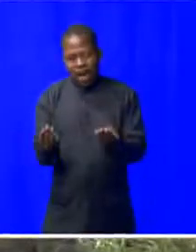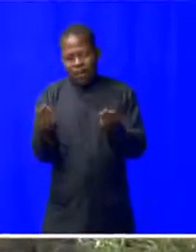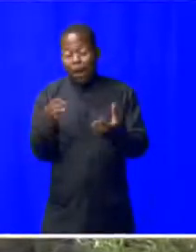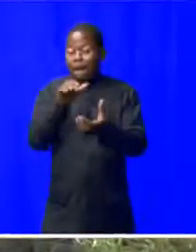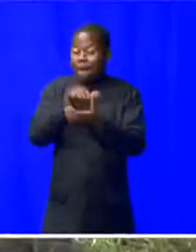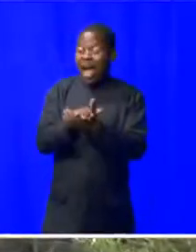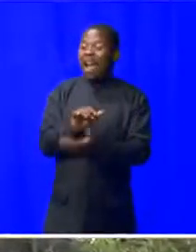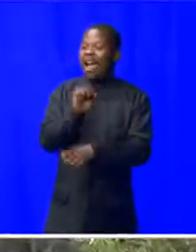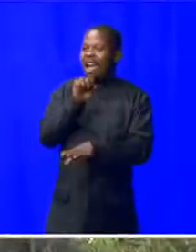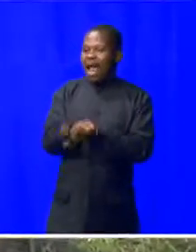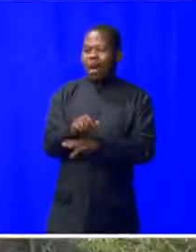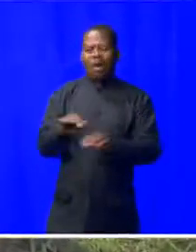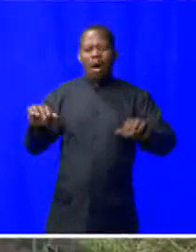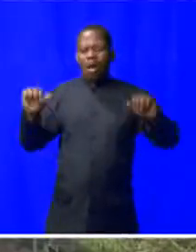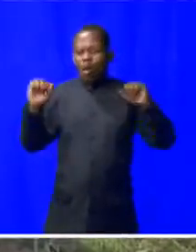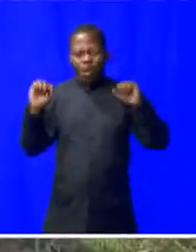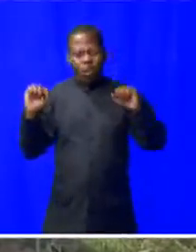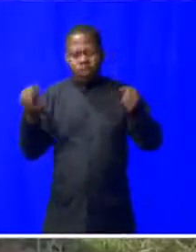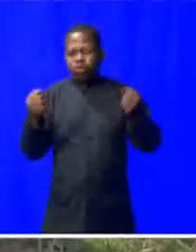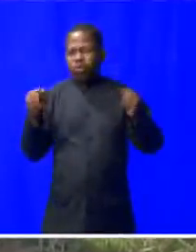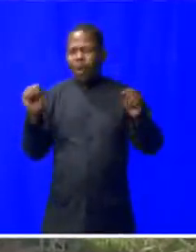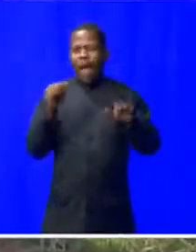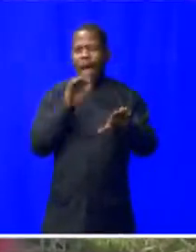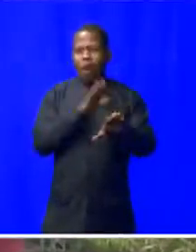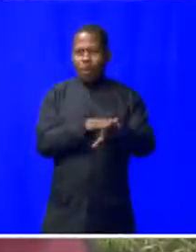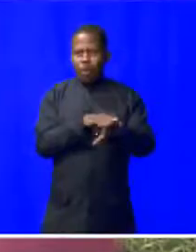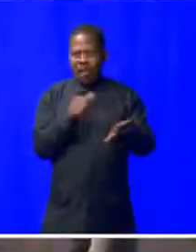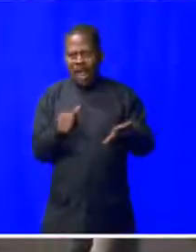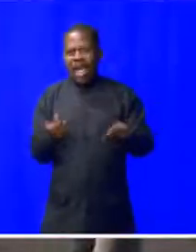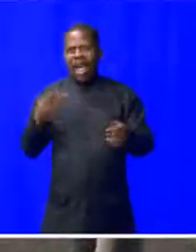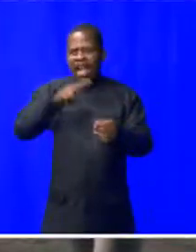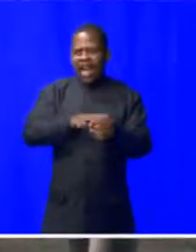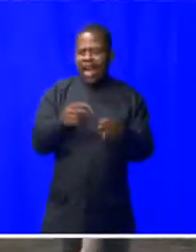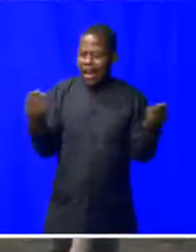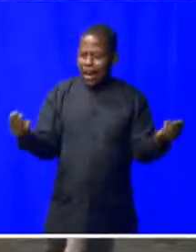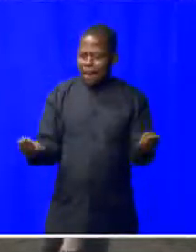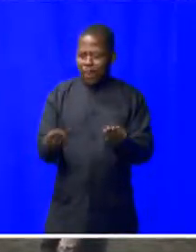naso sive siyeta sikhethe ngekuthula kude nje lokungathi